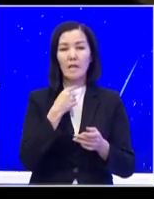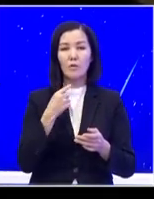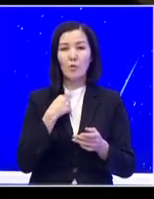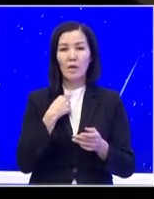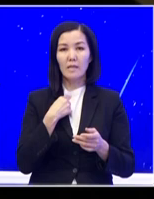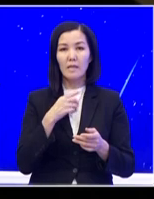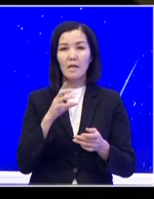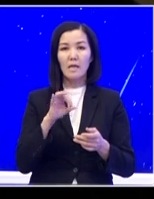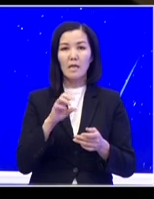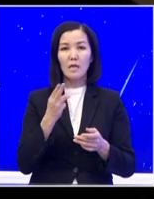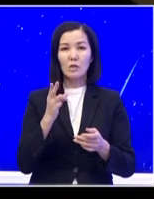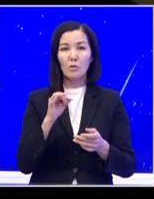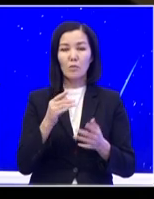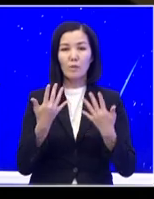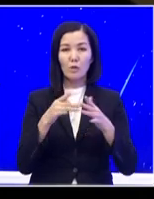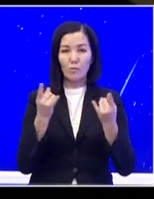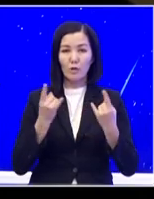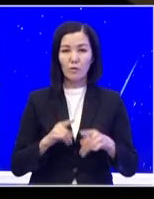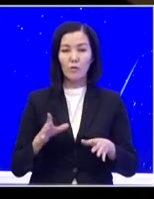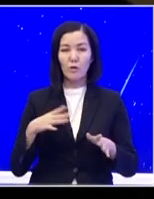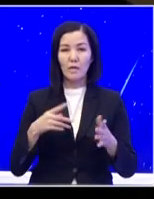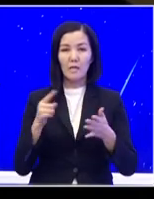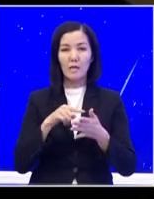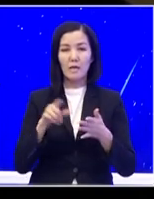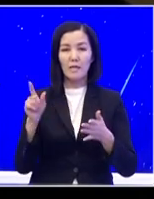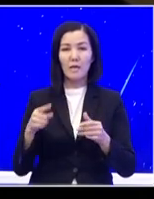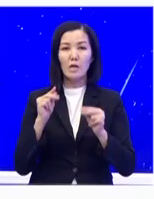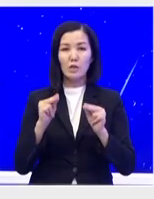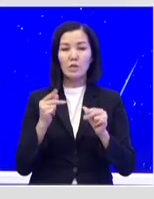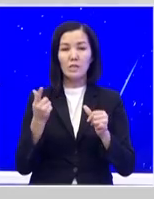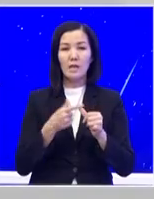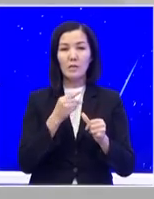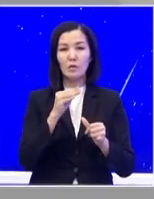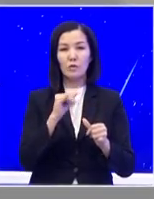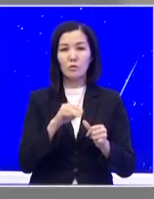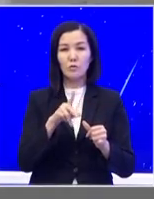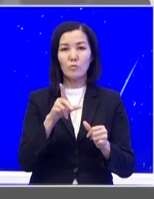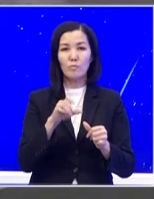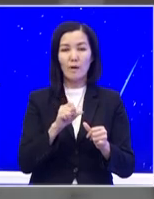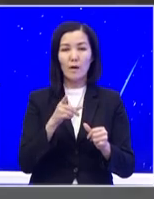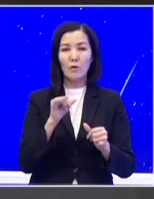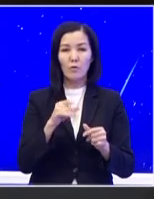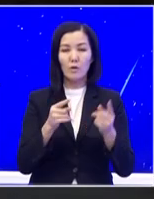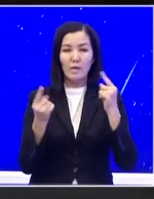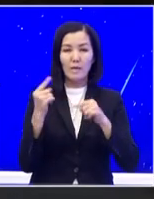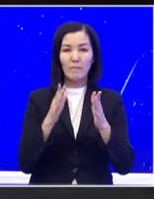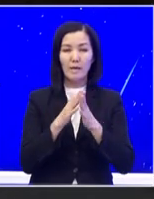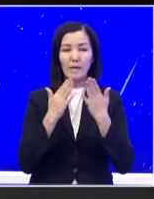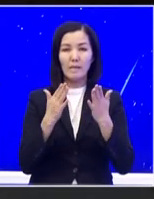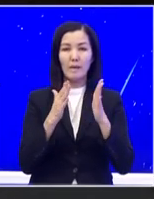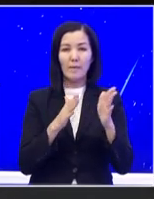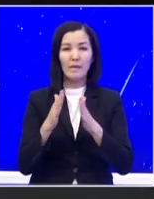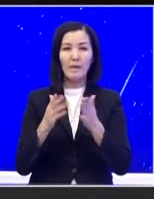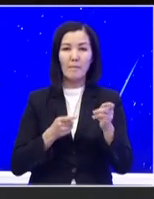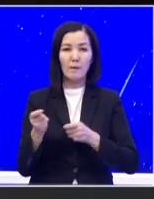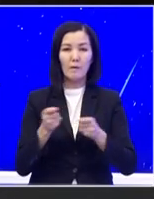қарасты Ешкөлмес ауылында дүниеге келген. Ақынның шыназан шақырып қойған есімі Жұмағұл Шора. Ол еңбек жолын кітапқана меңгерушісі болып